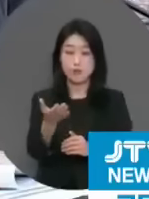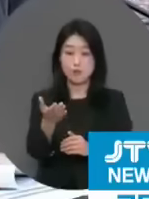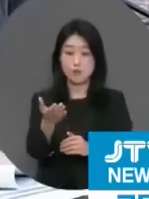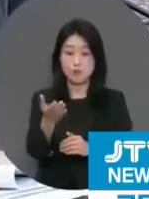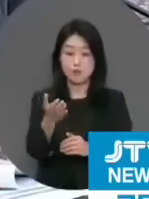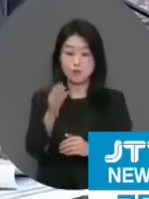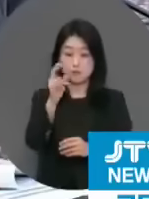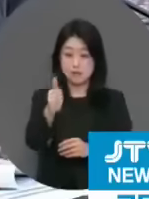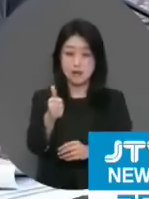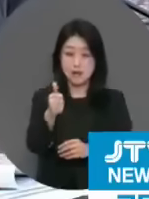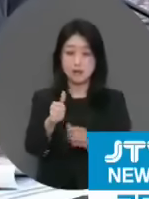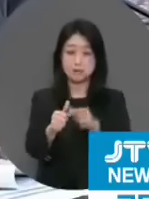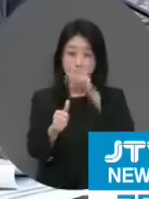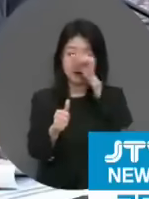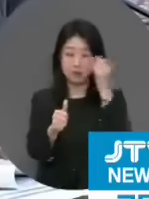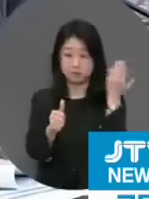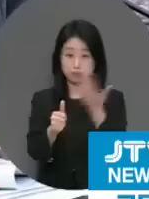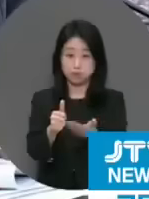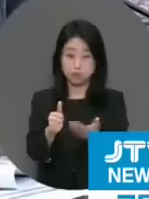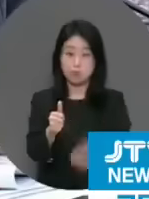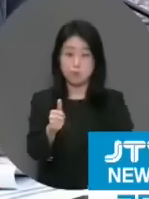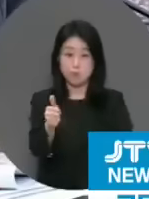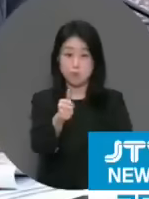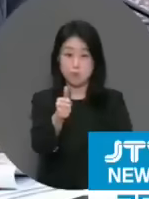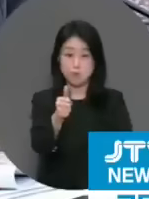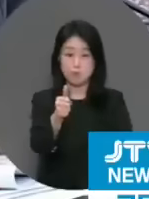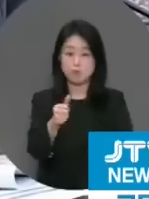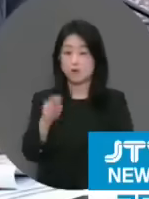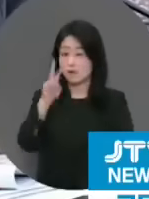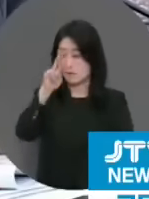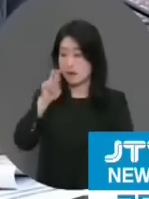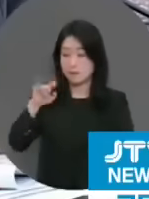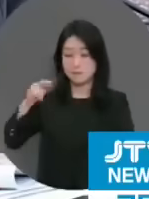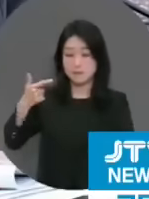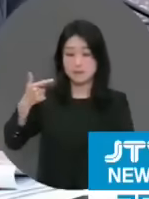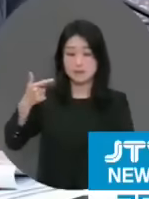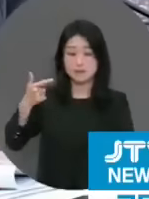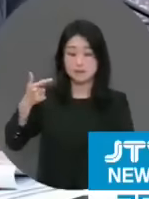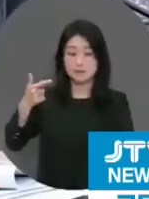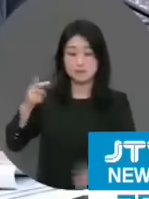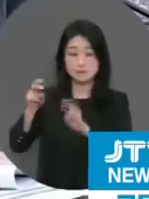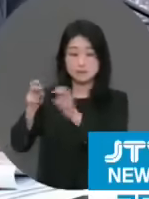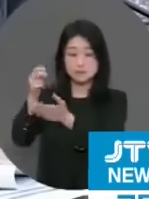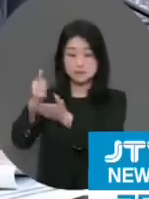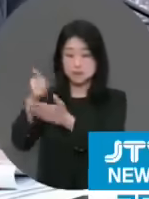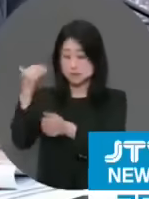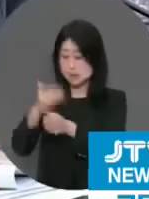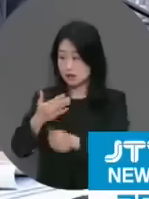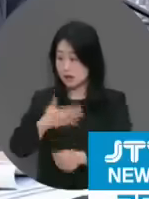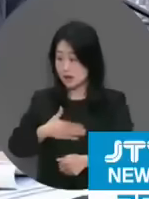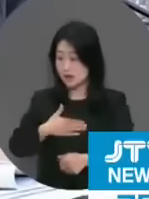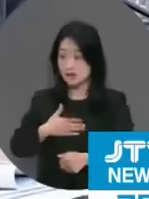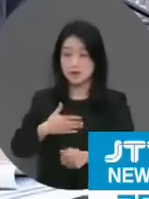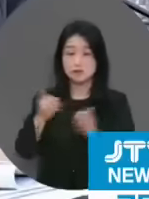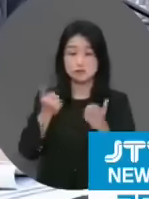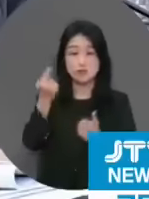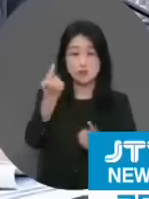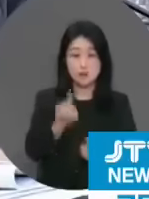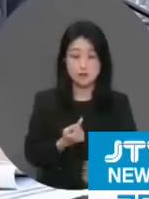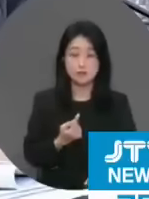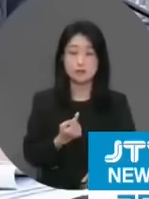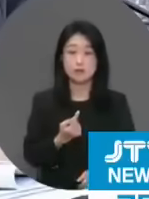그게 10월 22일, 10월 23일 박민 사장의 행동 10월 24일 날 국회에 와가지고